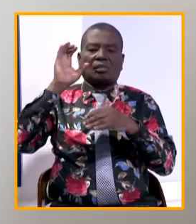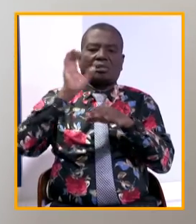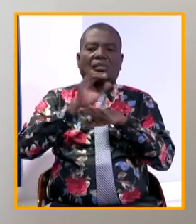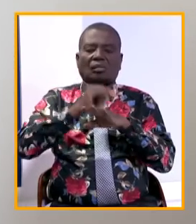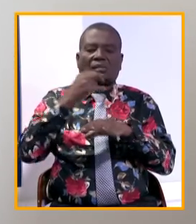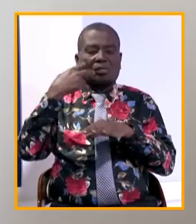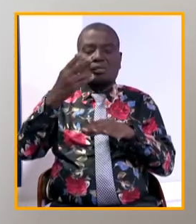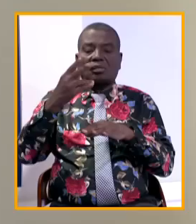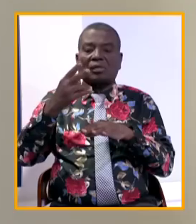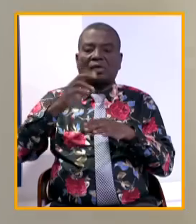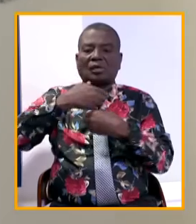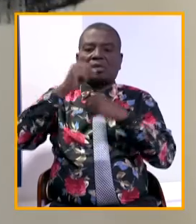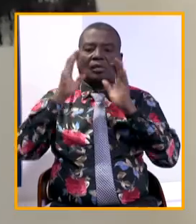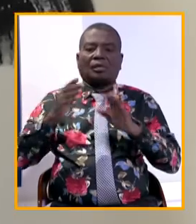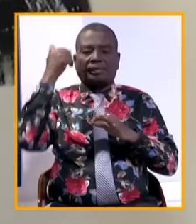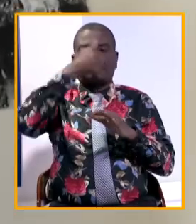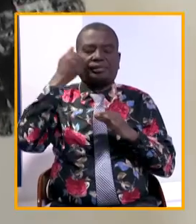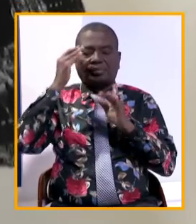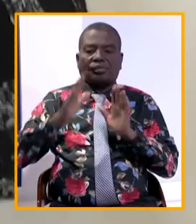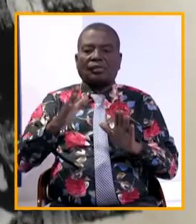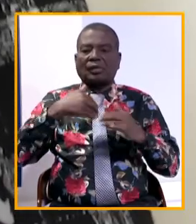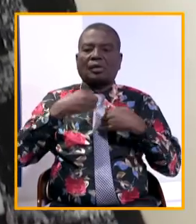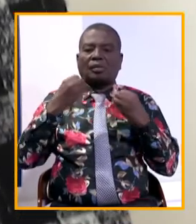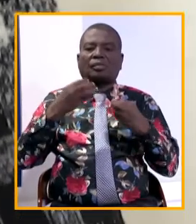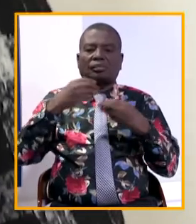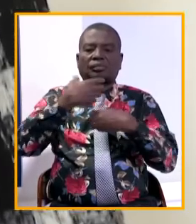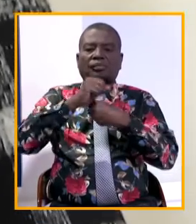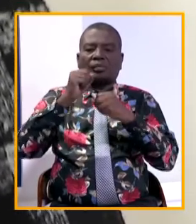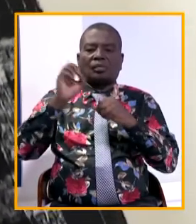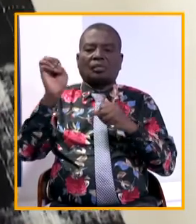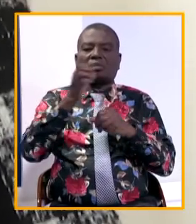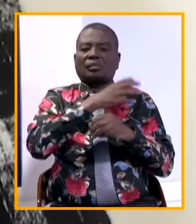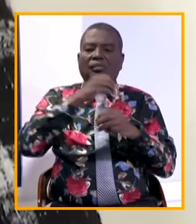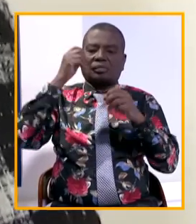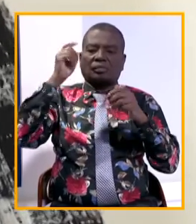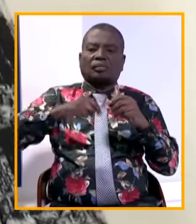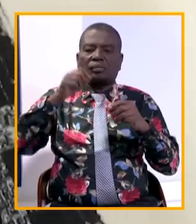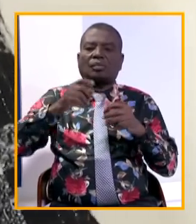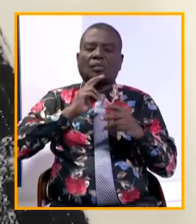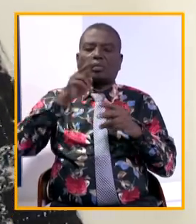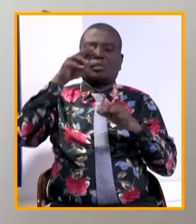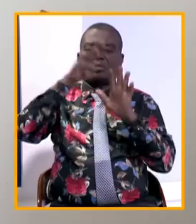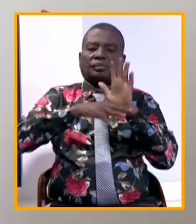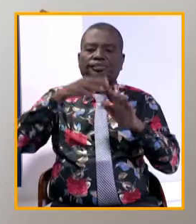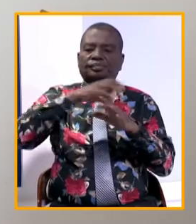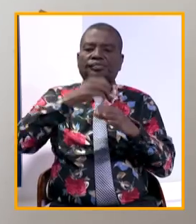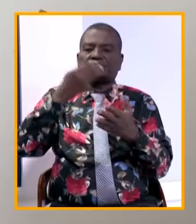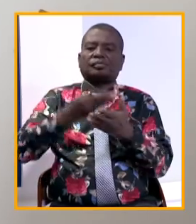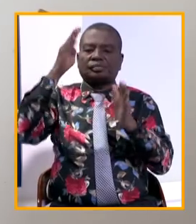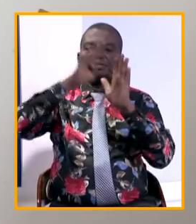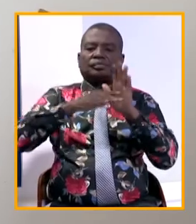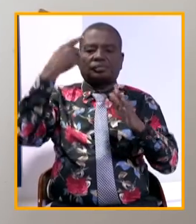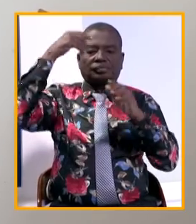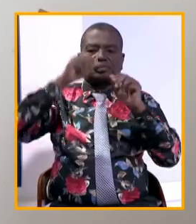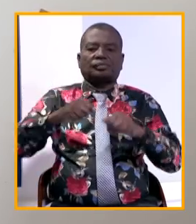les créateurs africains ont beaucoup de créativité, comme on le dit, mais ont besoin vraiment d'un financement